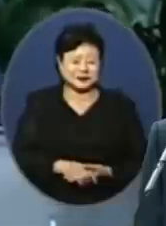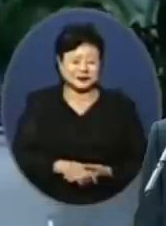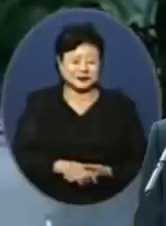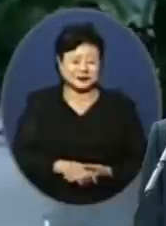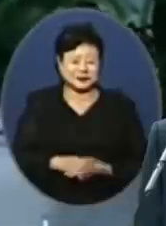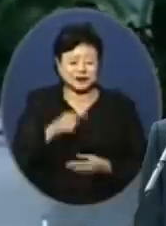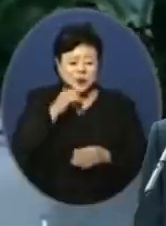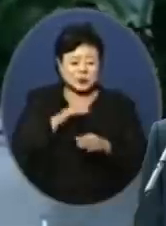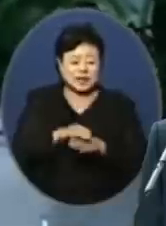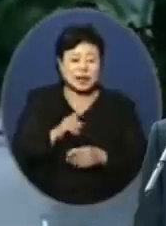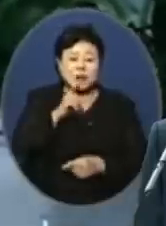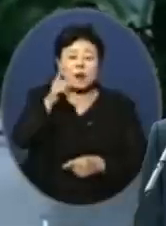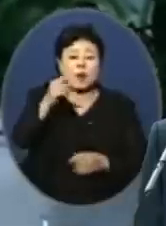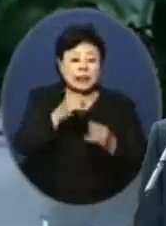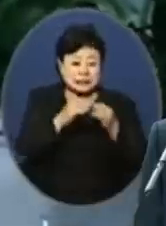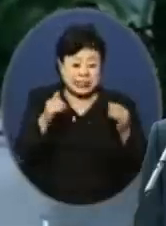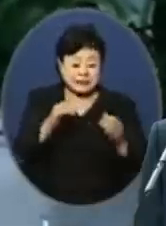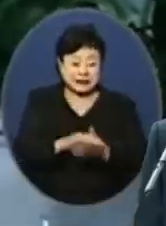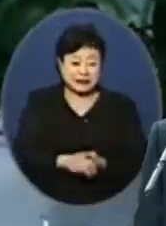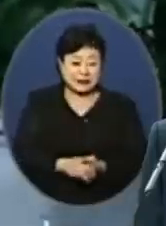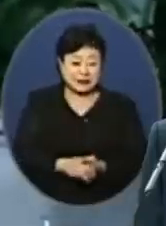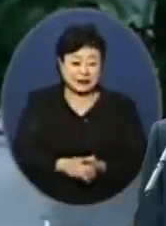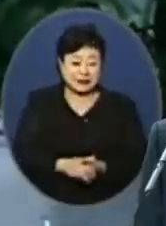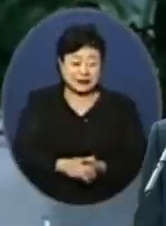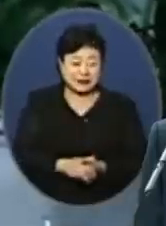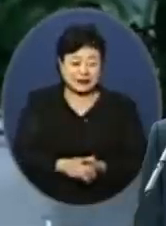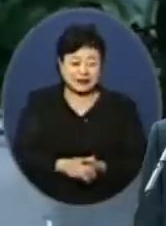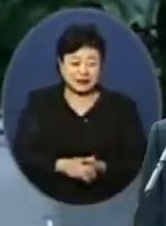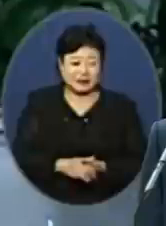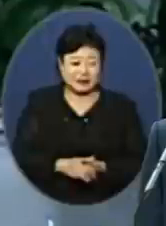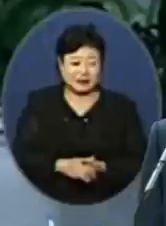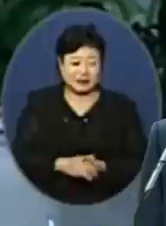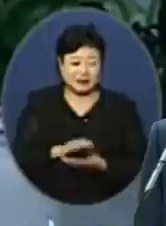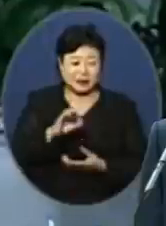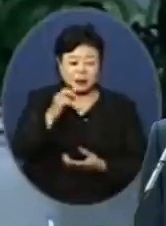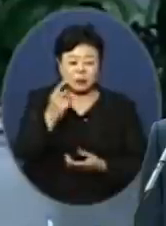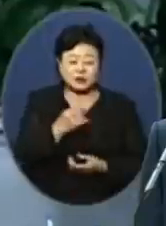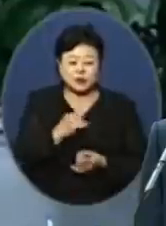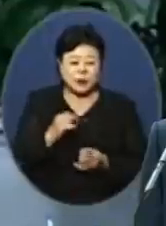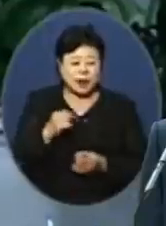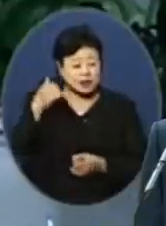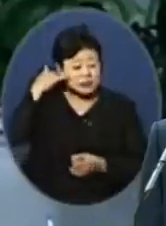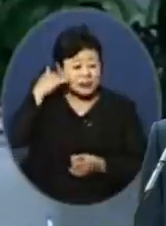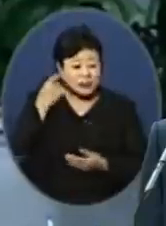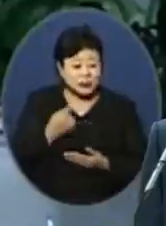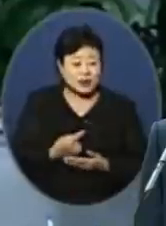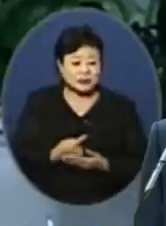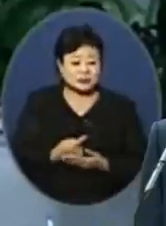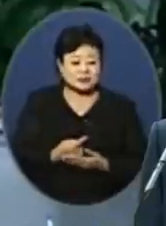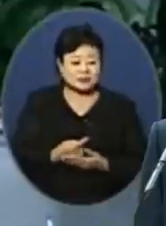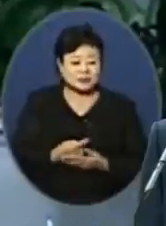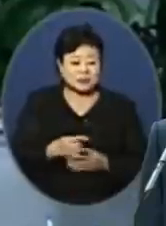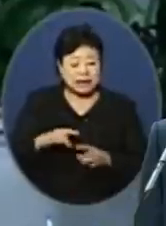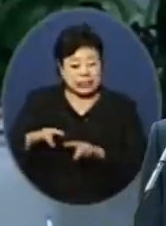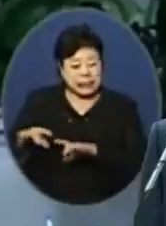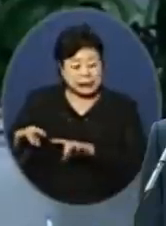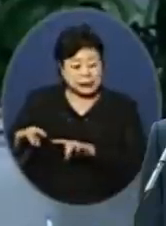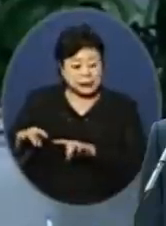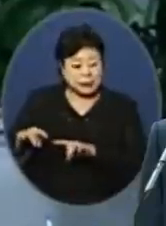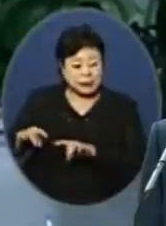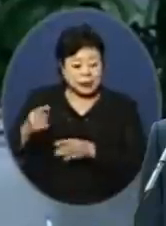공산주의를 보호하는 사람인데 그렇게 하기 위해서 모스크바 연락을 하기 위해서 단파 라디오를 갖다 놨어요.